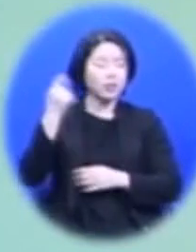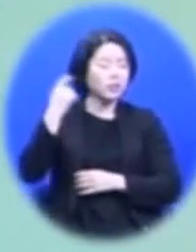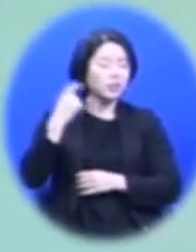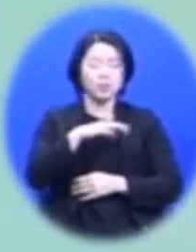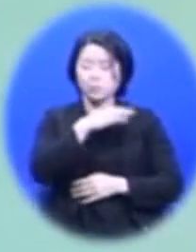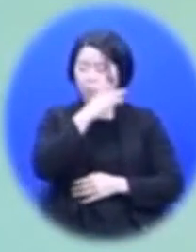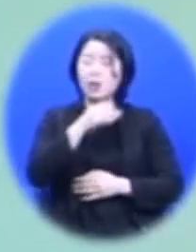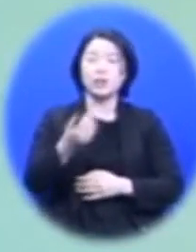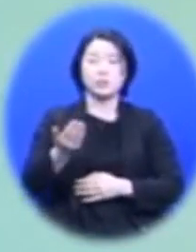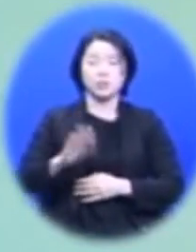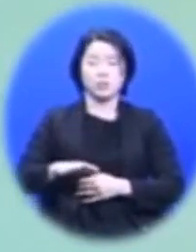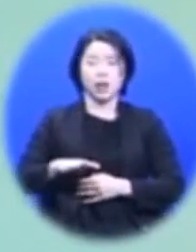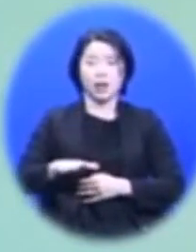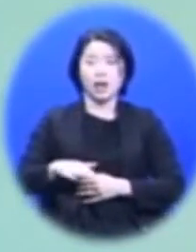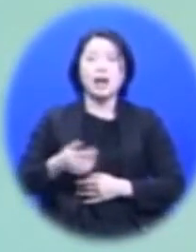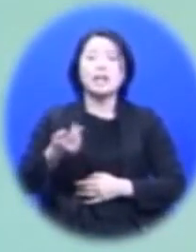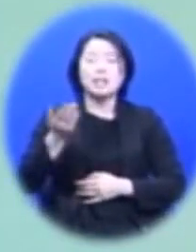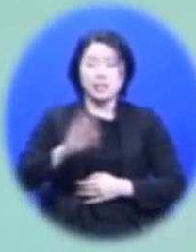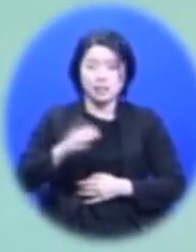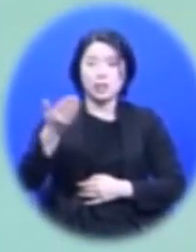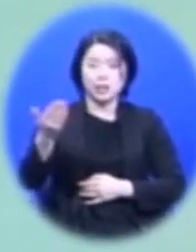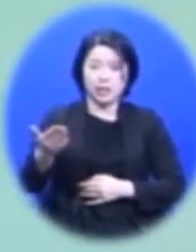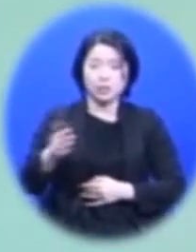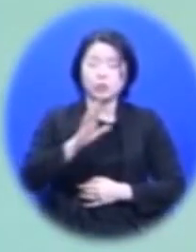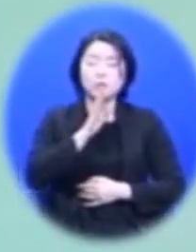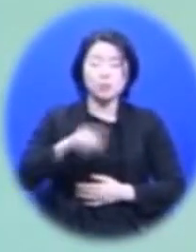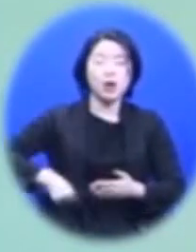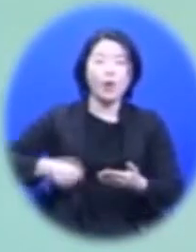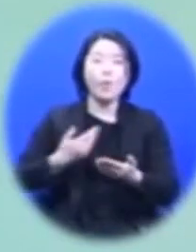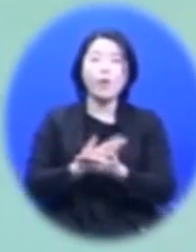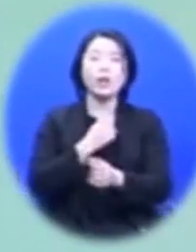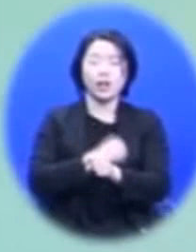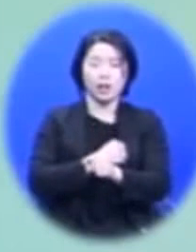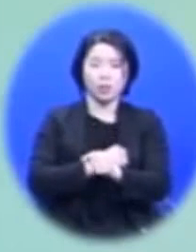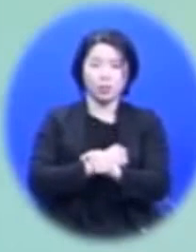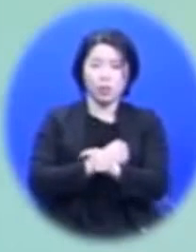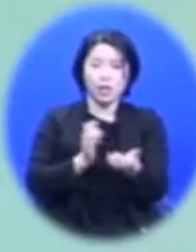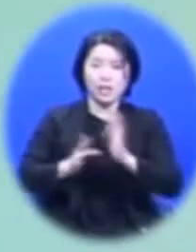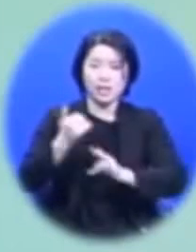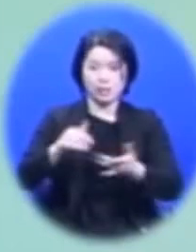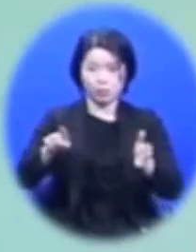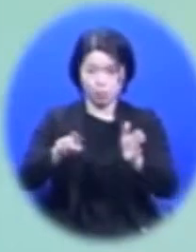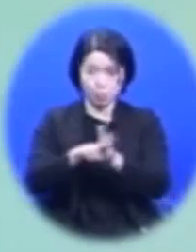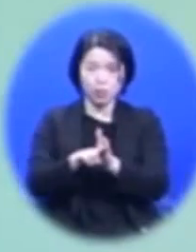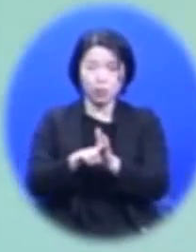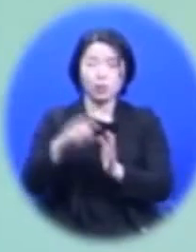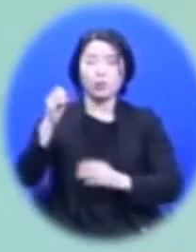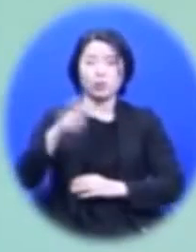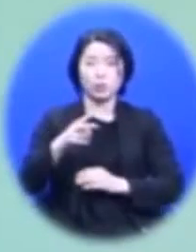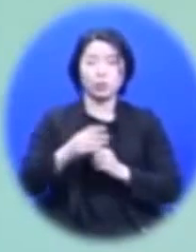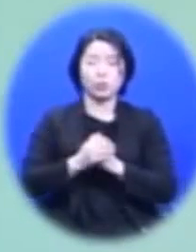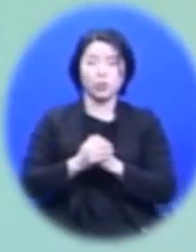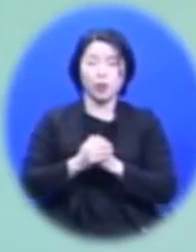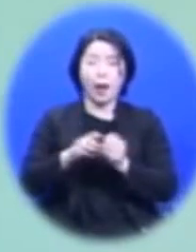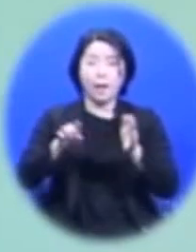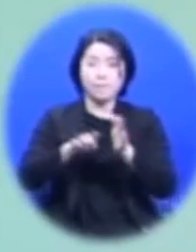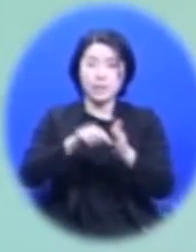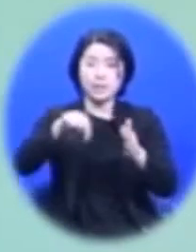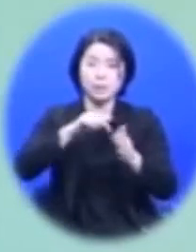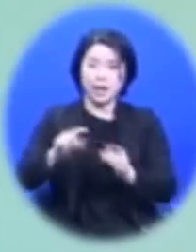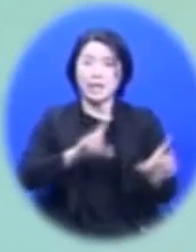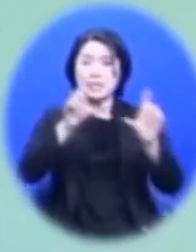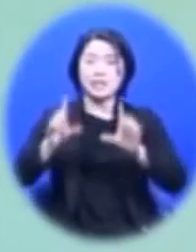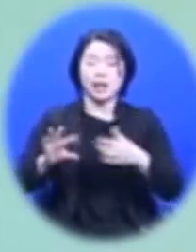민망하지만 그렇지만 당신도 정말 회개하고 예수를 믿고 그리고 믿음 안에